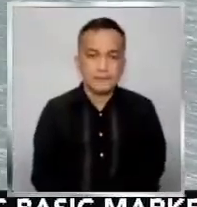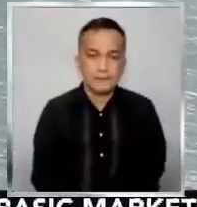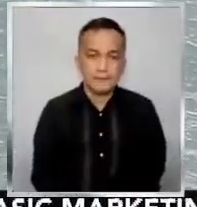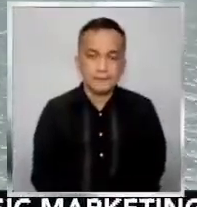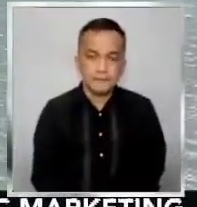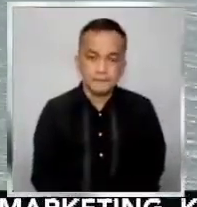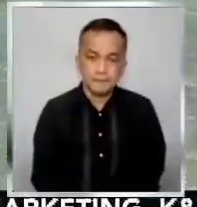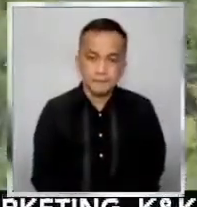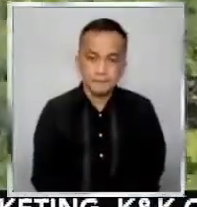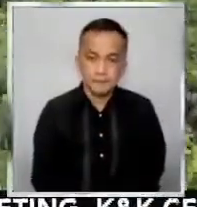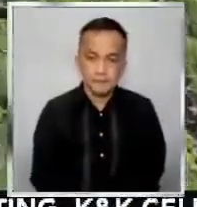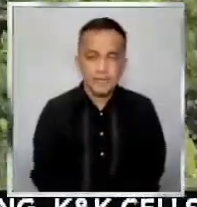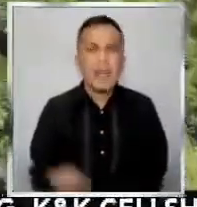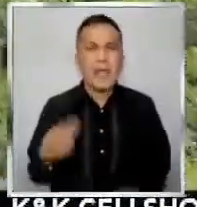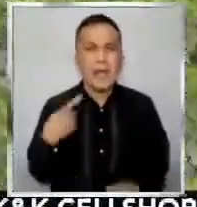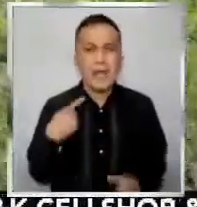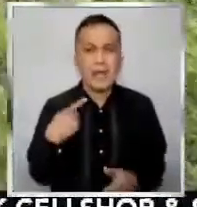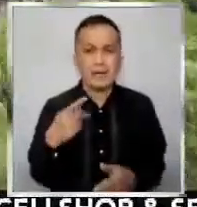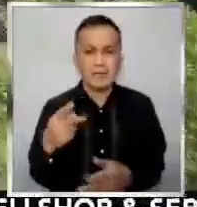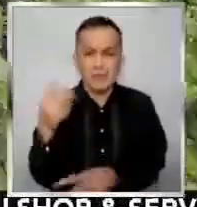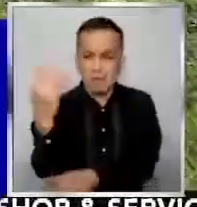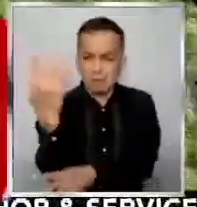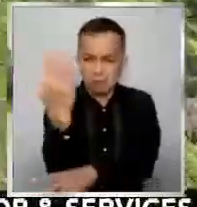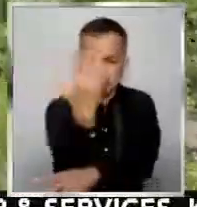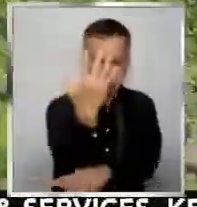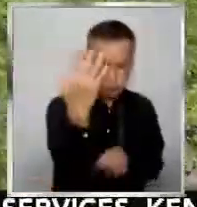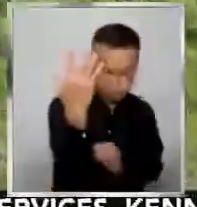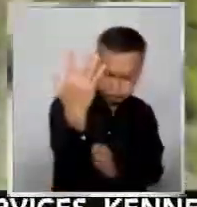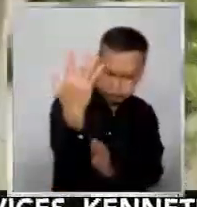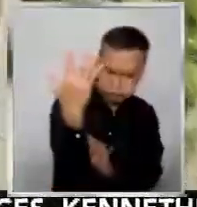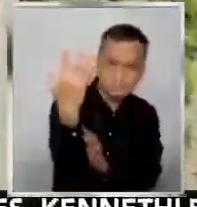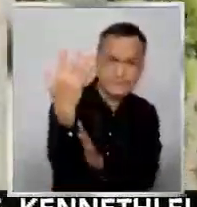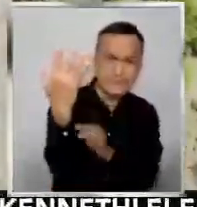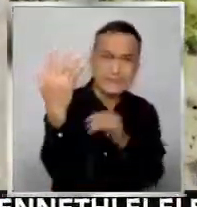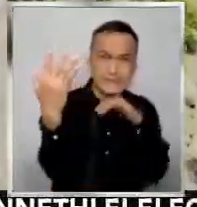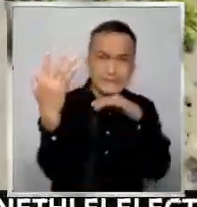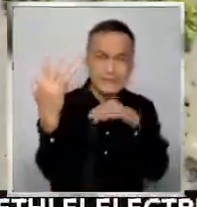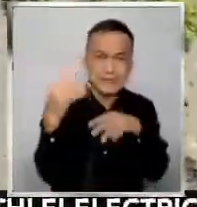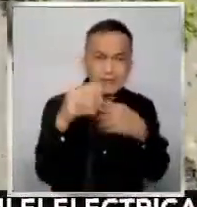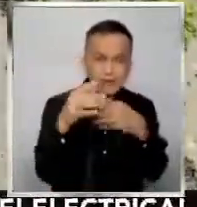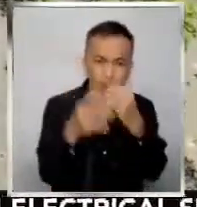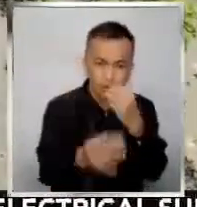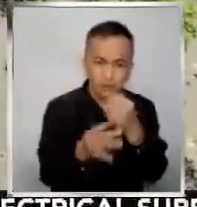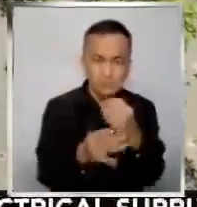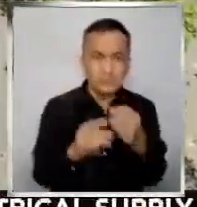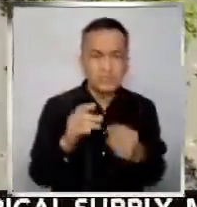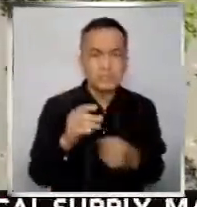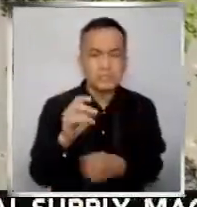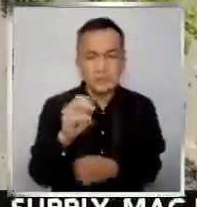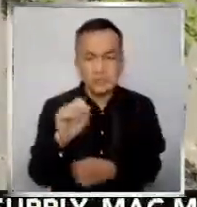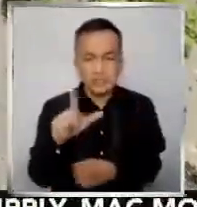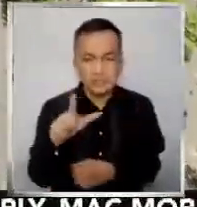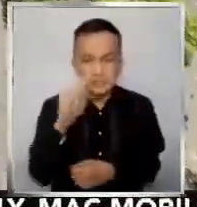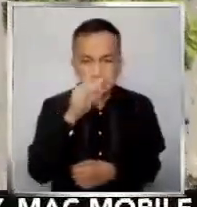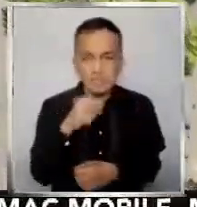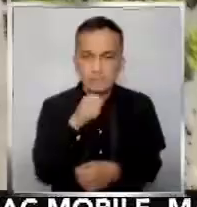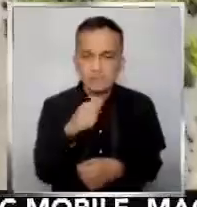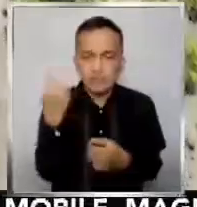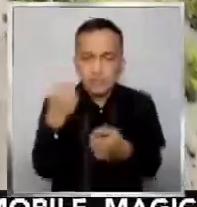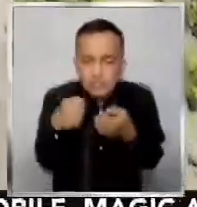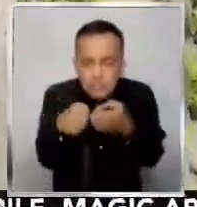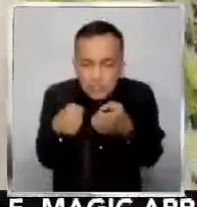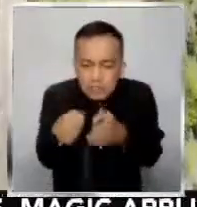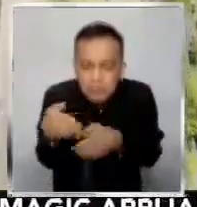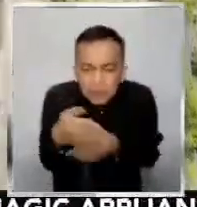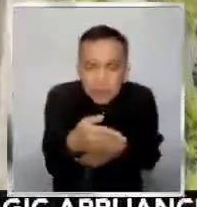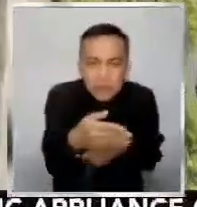Kinapitan na ng langis ang mga Bakawan sa Barangay Kalima, Oriental Mindoro. Hindi lang ito pangitlugan ng mga isda. Nagsisilbi rin ito ang proteksyon